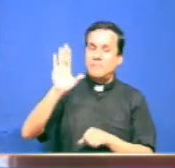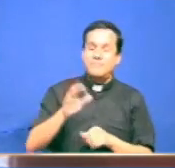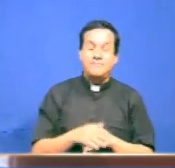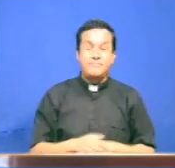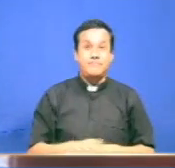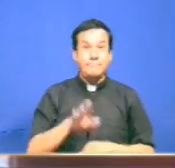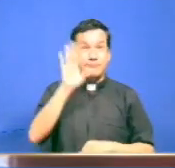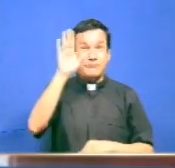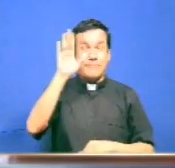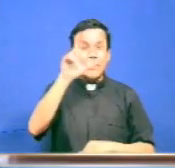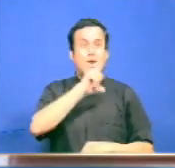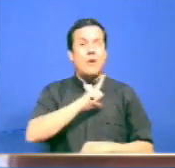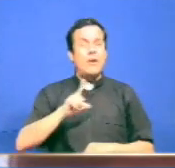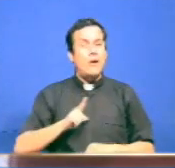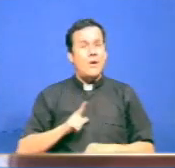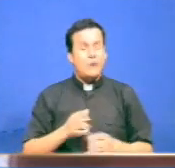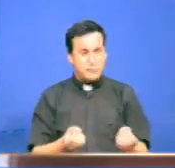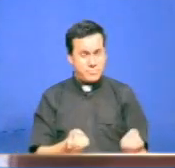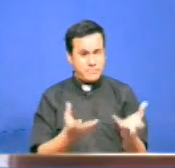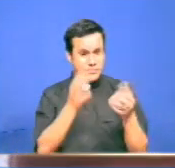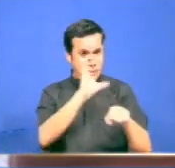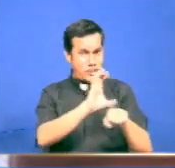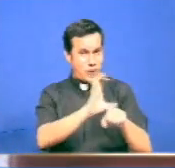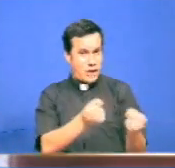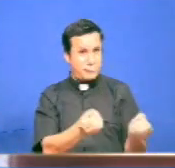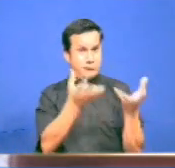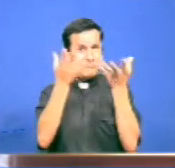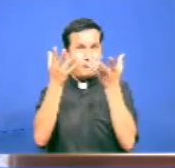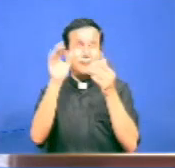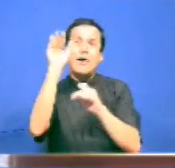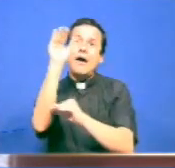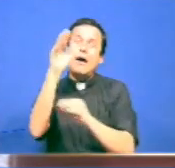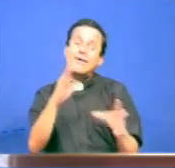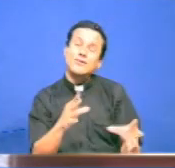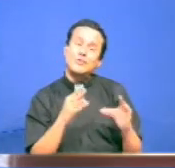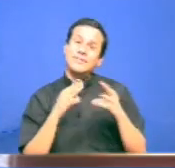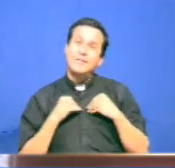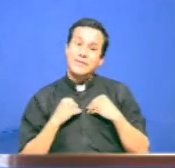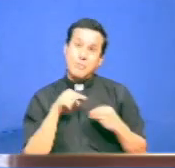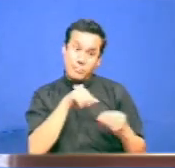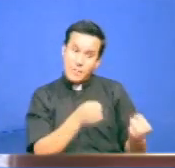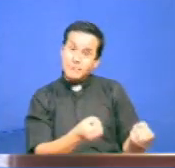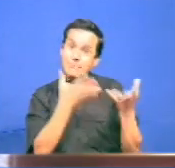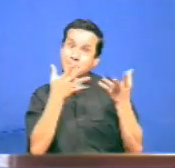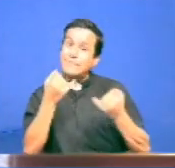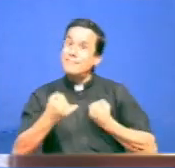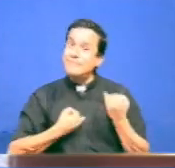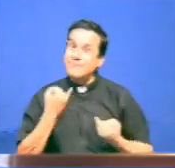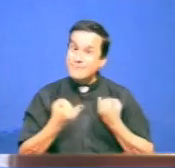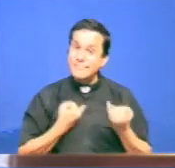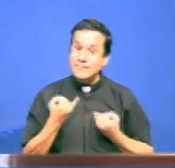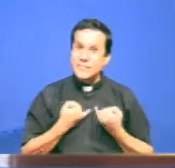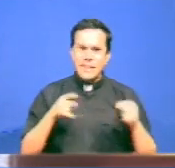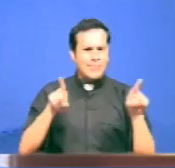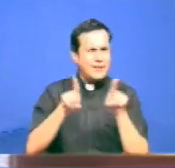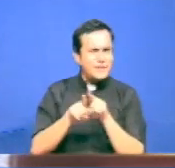Bwana, tunakuomba upokee dhabihu za kanisa lako linalofanya shangwe, na kama ulivyolifanya